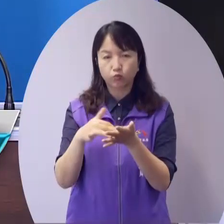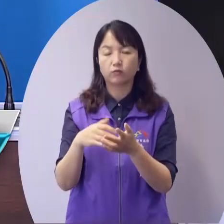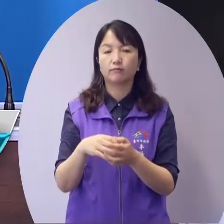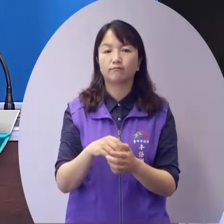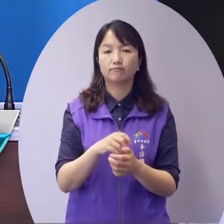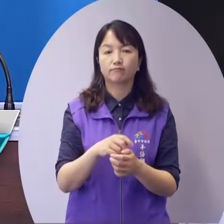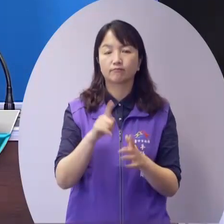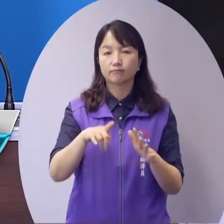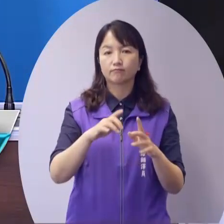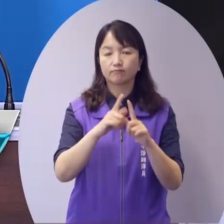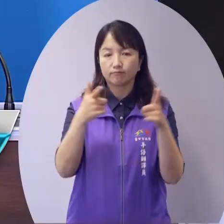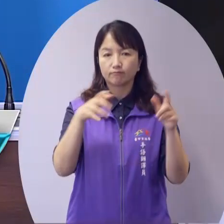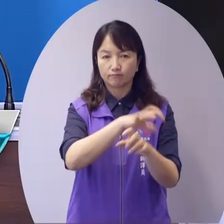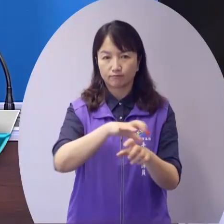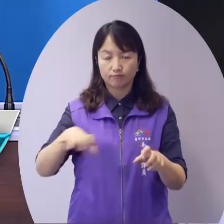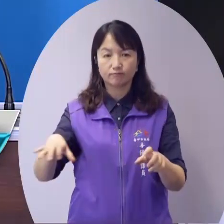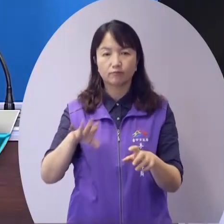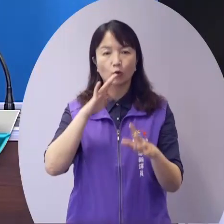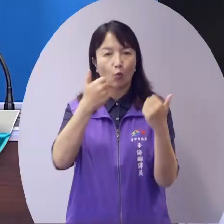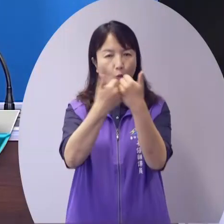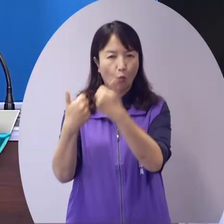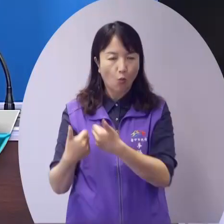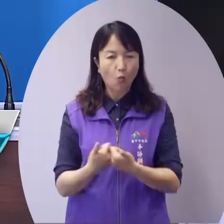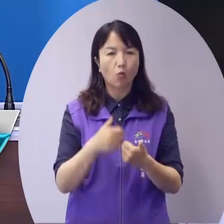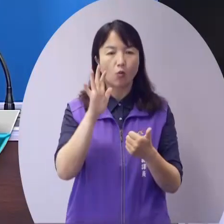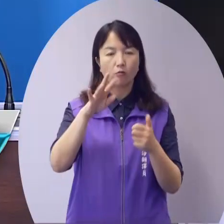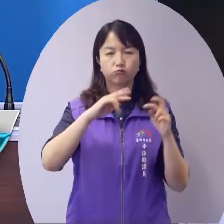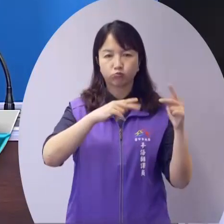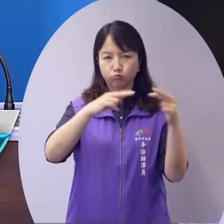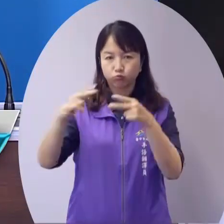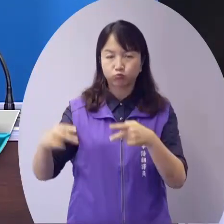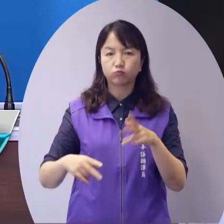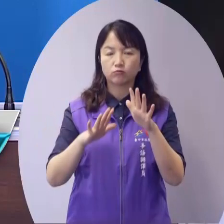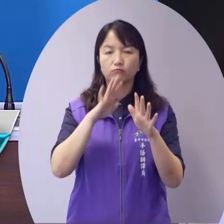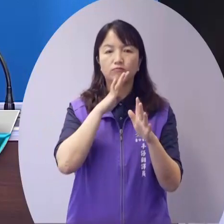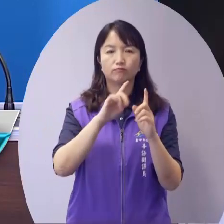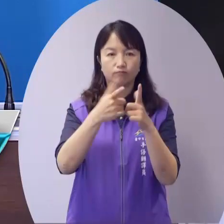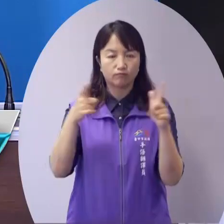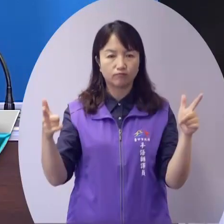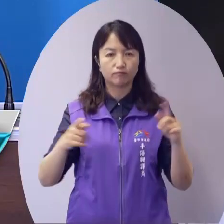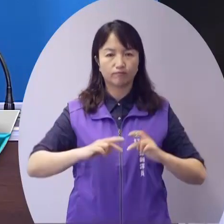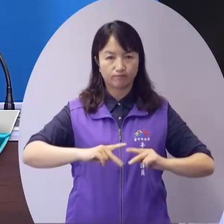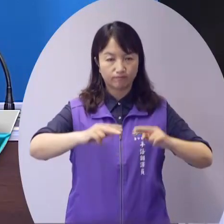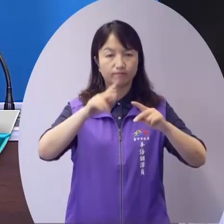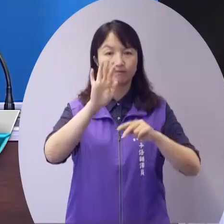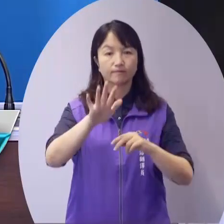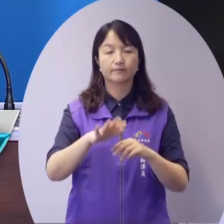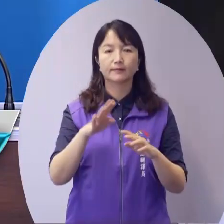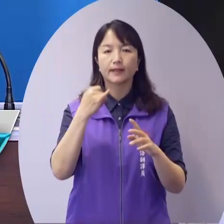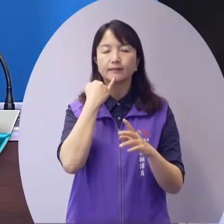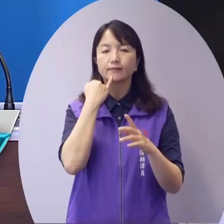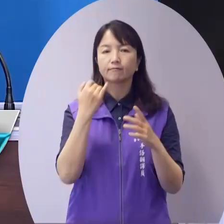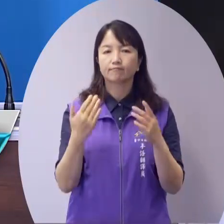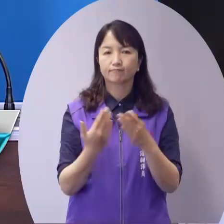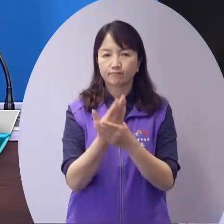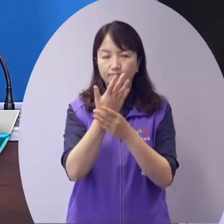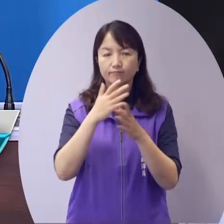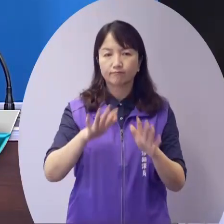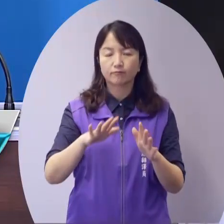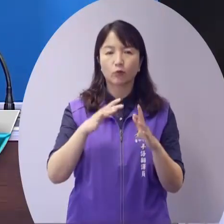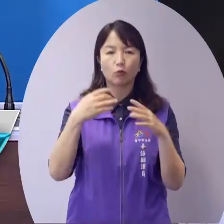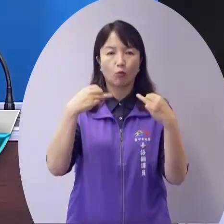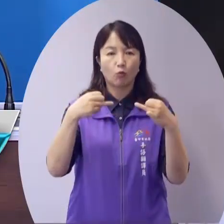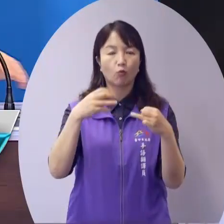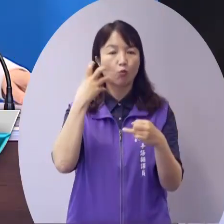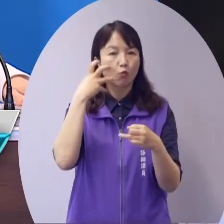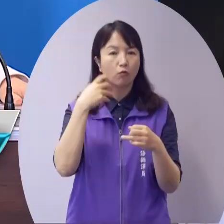哈，那在各局处都有不断的开会，哈，不断的检讨，那进行各种的一个修正等等，那才会展现这个成